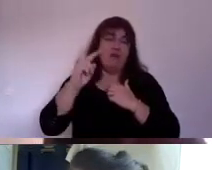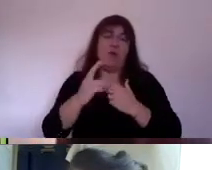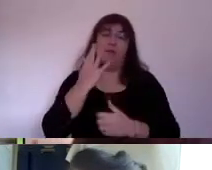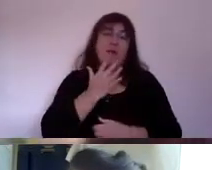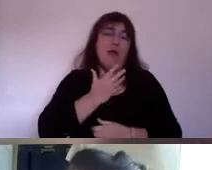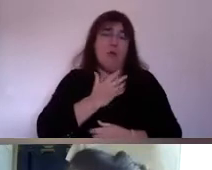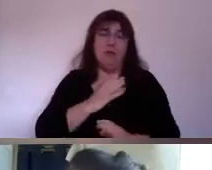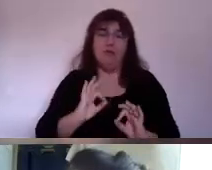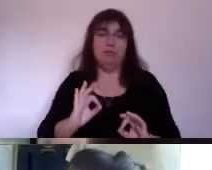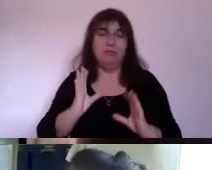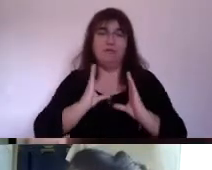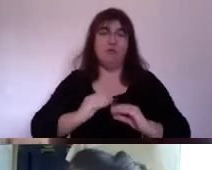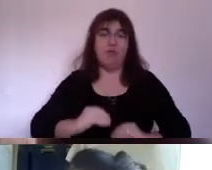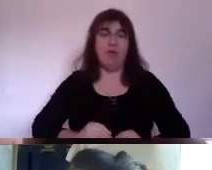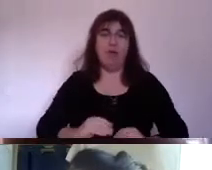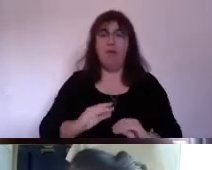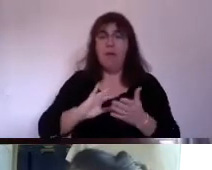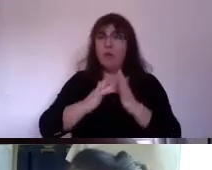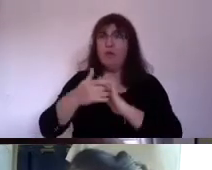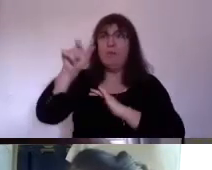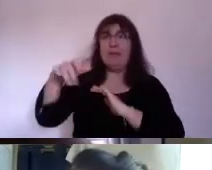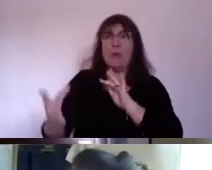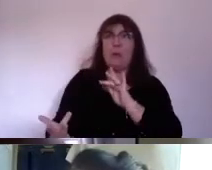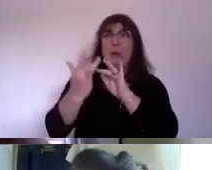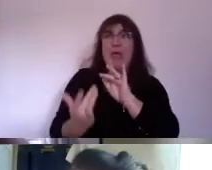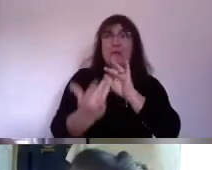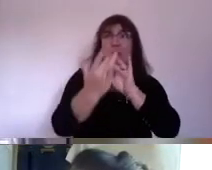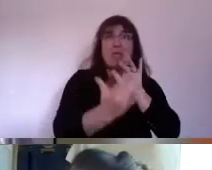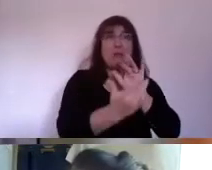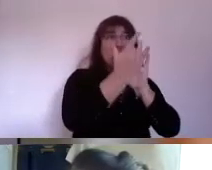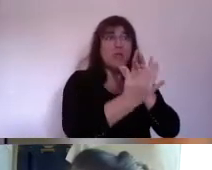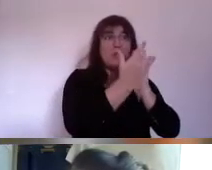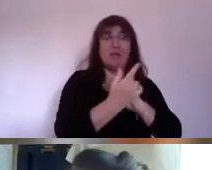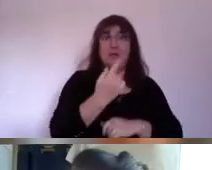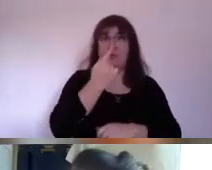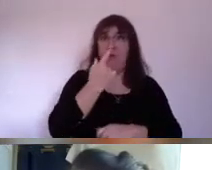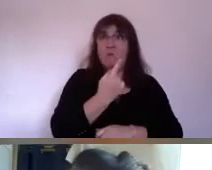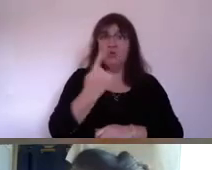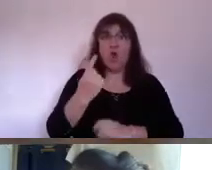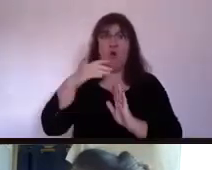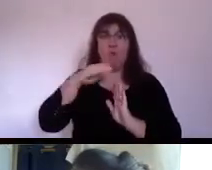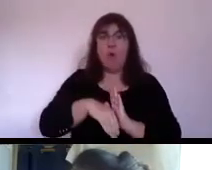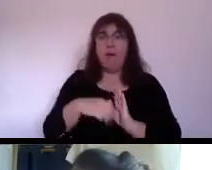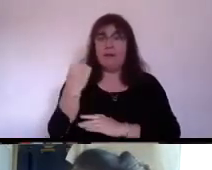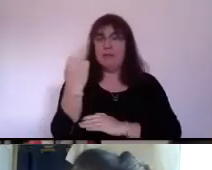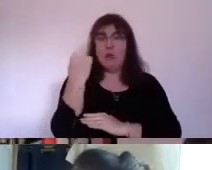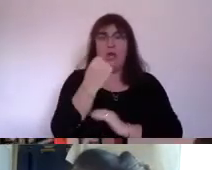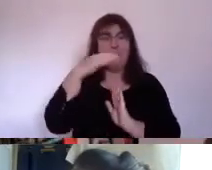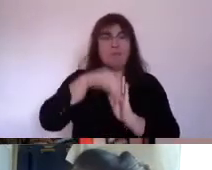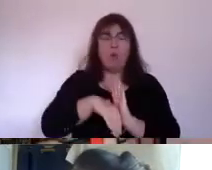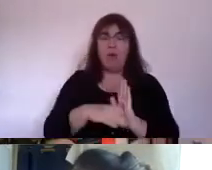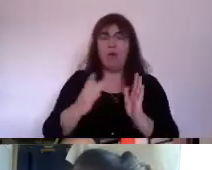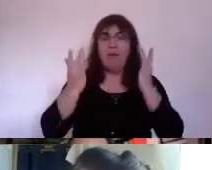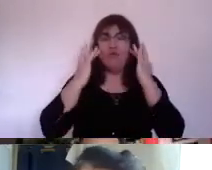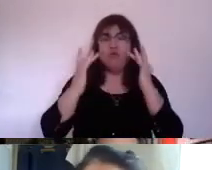voir que tout le monde se connecte, on échange, on est moins seul. Et puis la culture, quelle qu'elle soit,